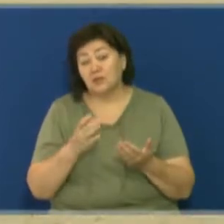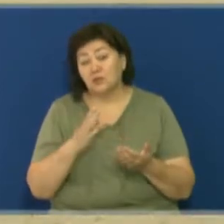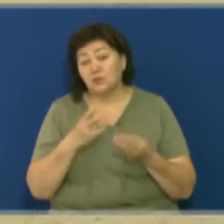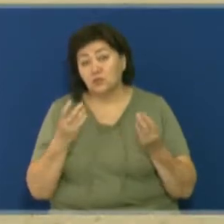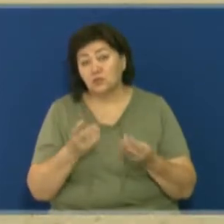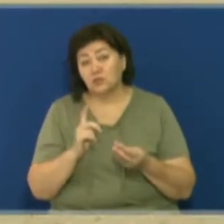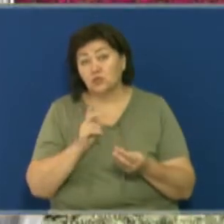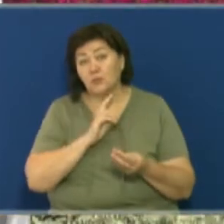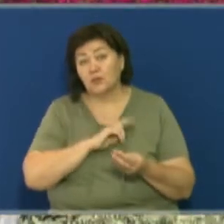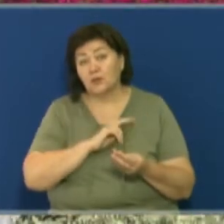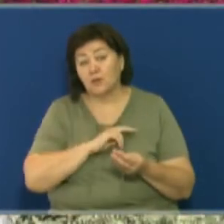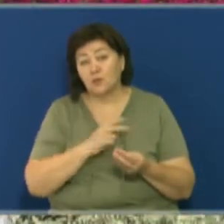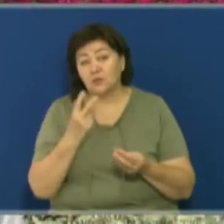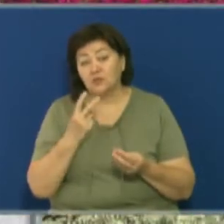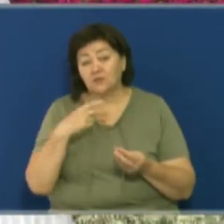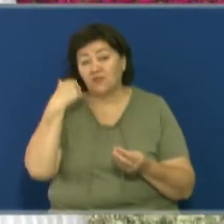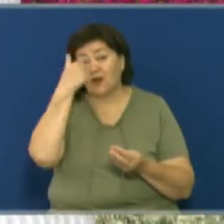менее 2 лет.